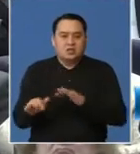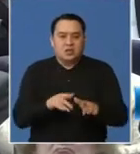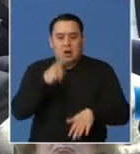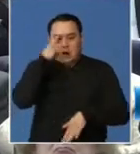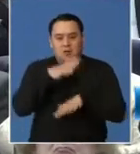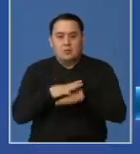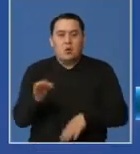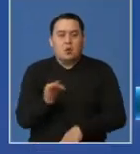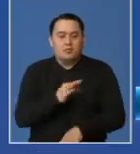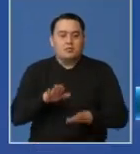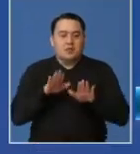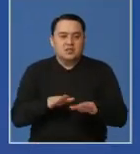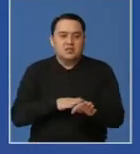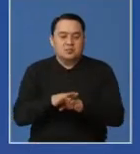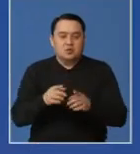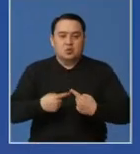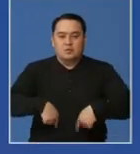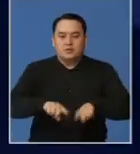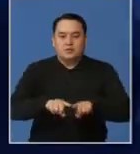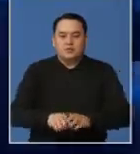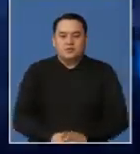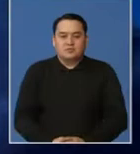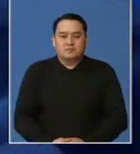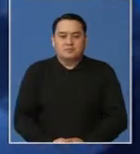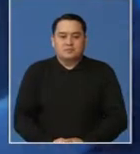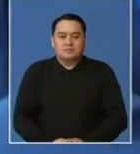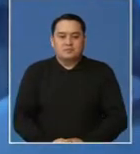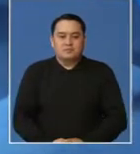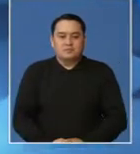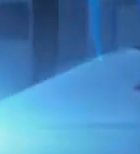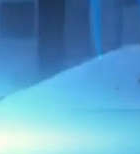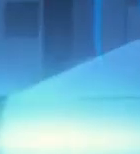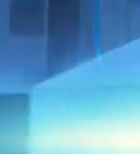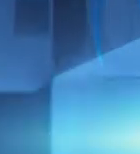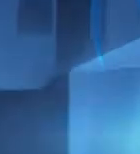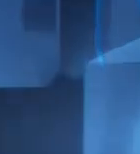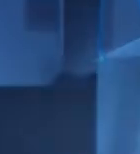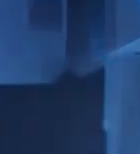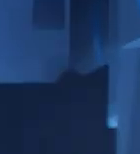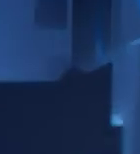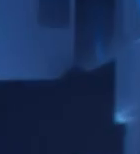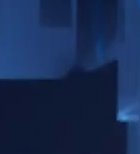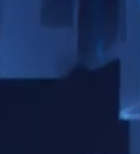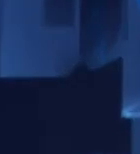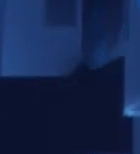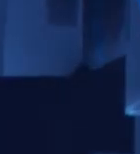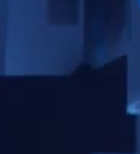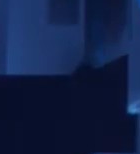Аманды Кабаталова и местной исполнительной власти. Ильяман Раймбеков, Жаслан Шингенджи, Айбек Акшулаков, телеканал ЖТСУ, Талдыкурган.